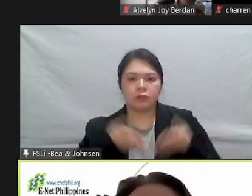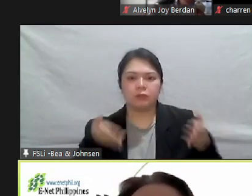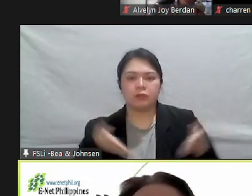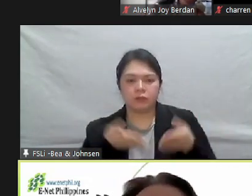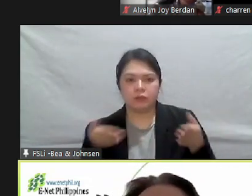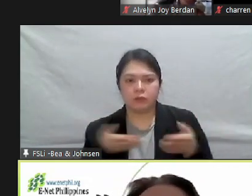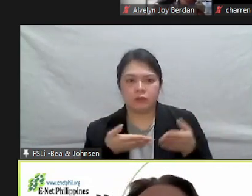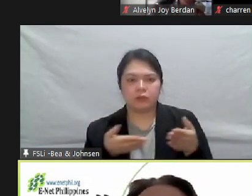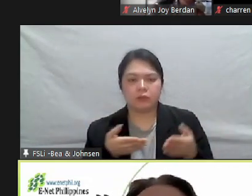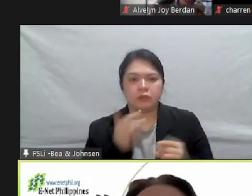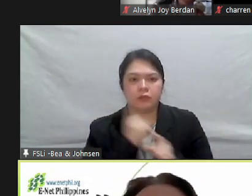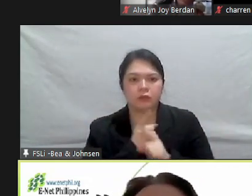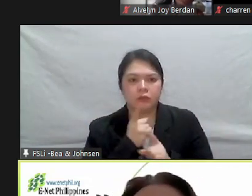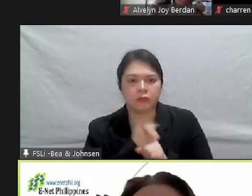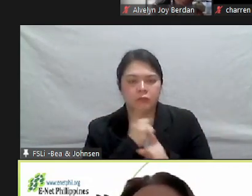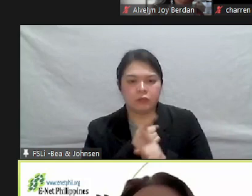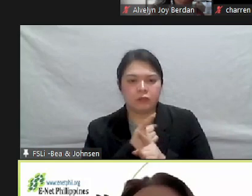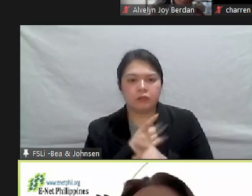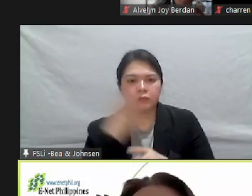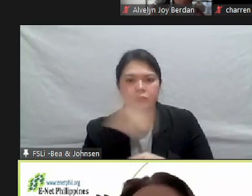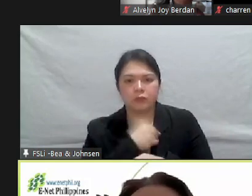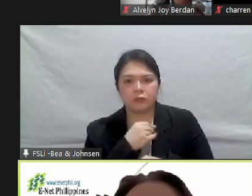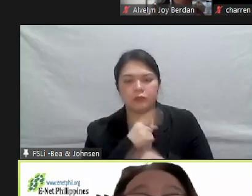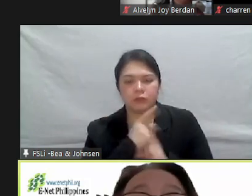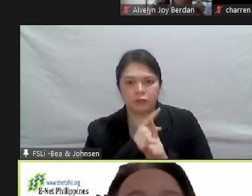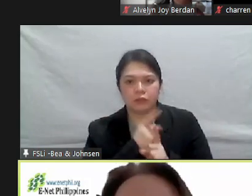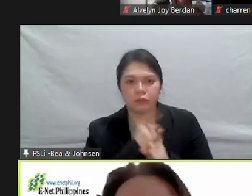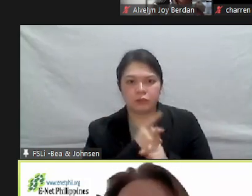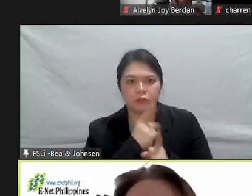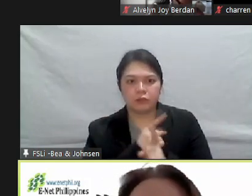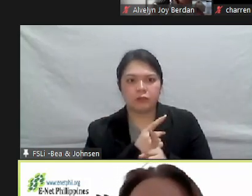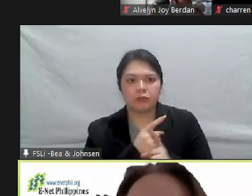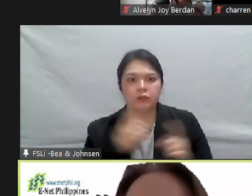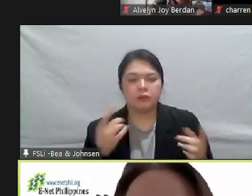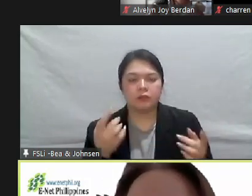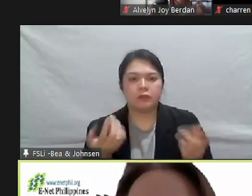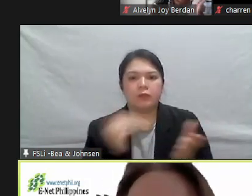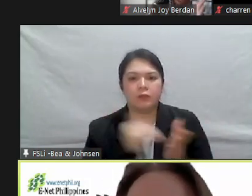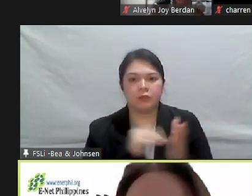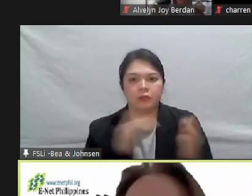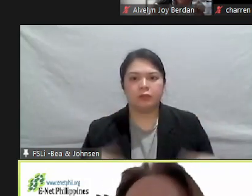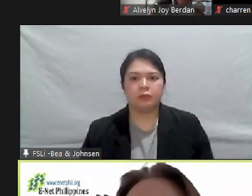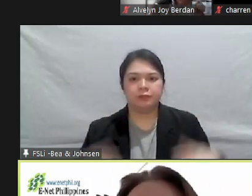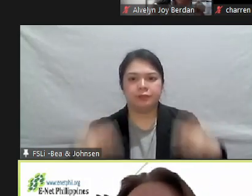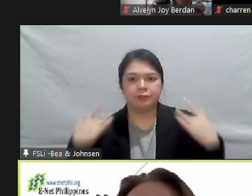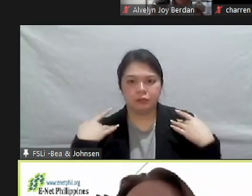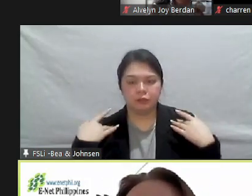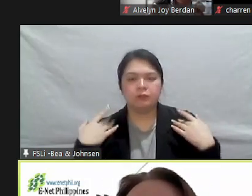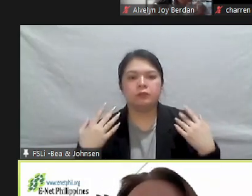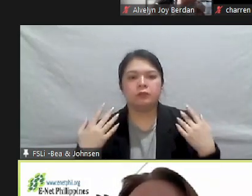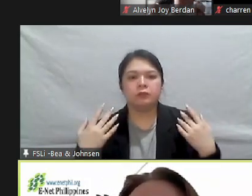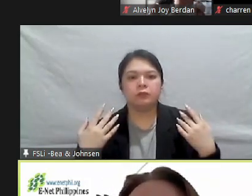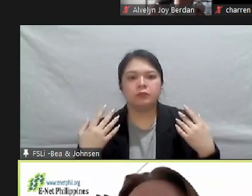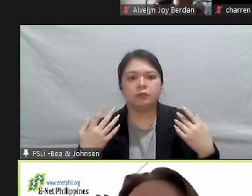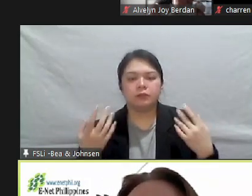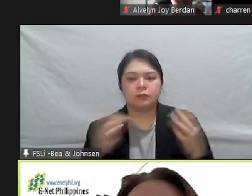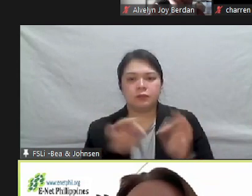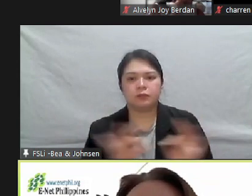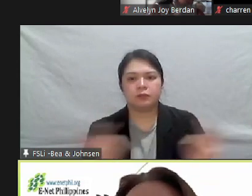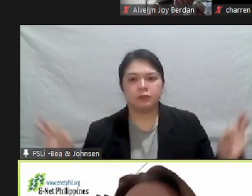good thing also, no? Magandang bagay rin na nabubuhay ulit, no? Ang kanilang pagpapahalaga